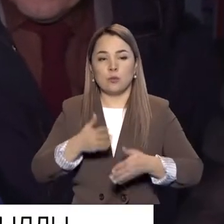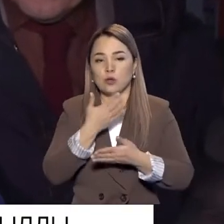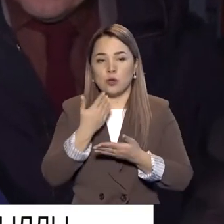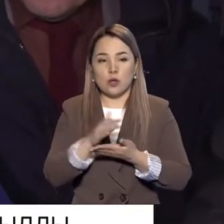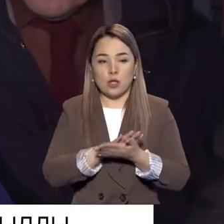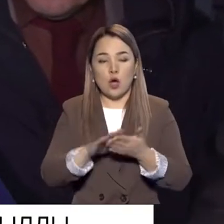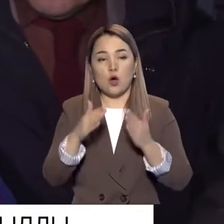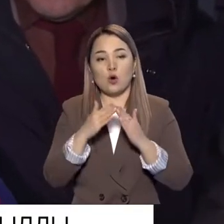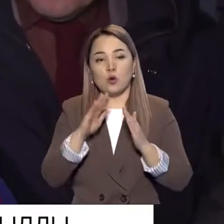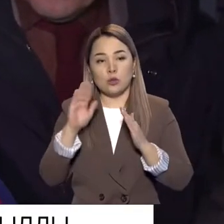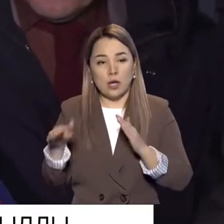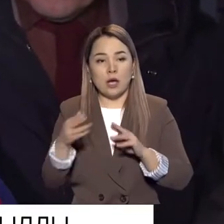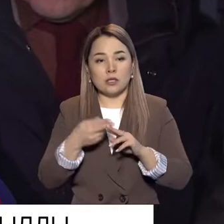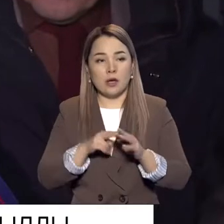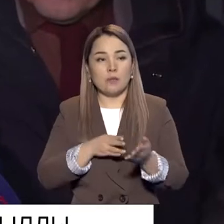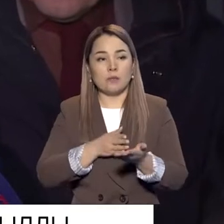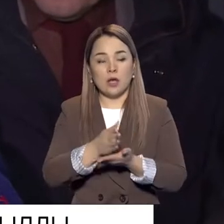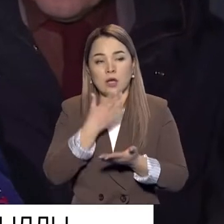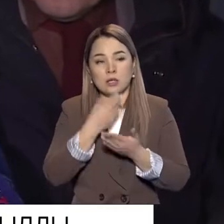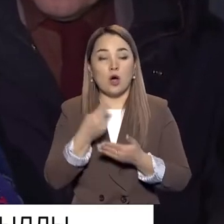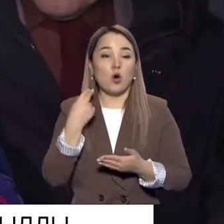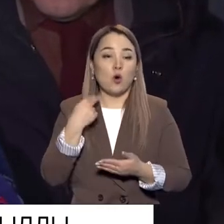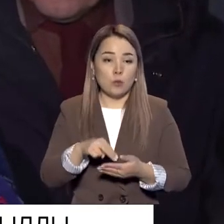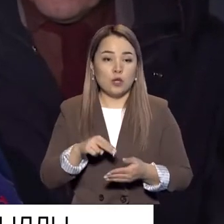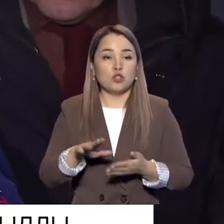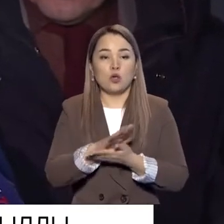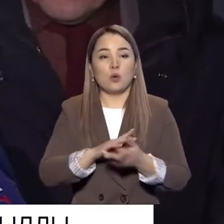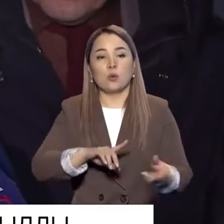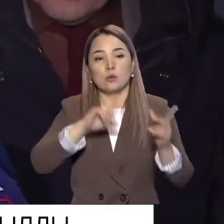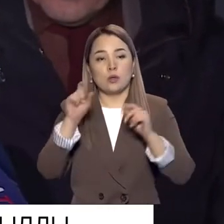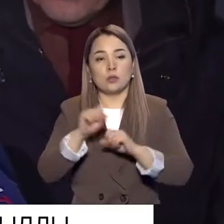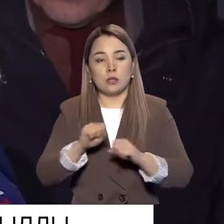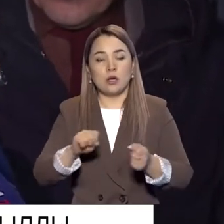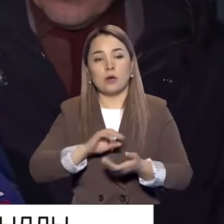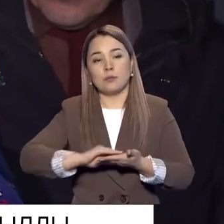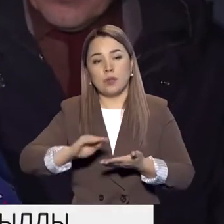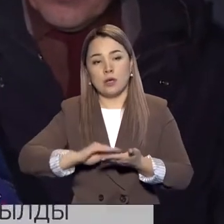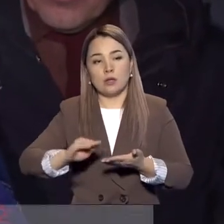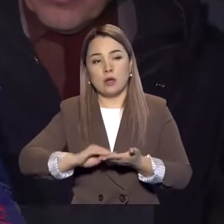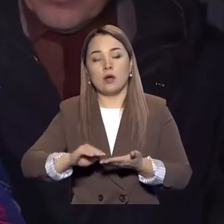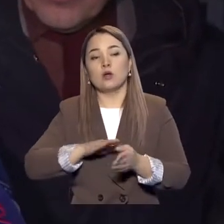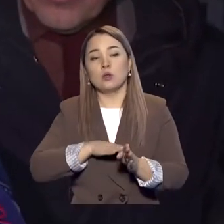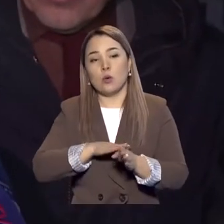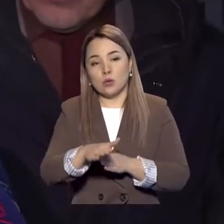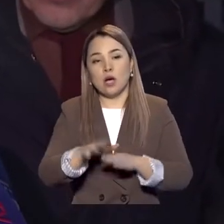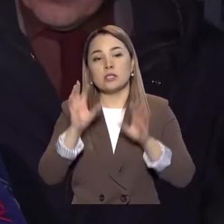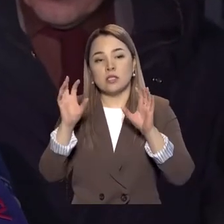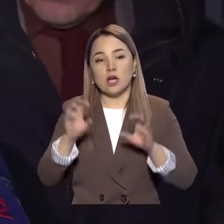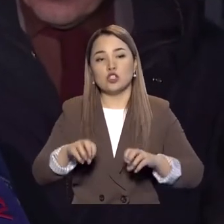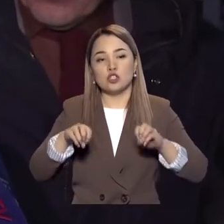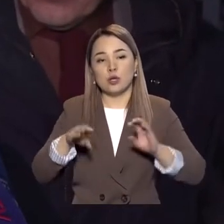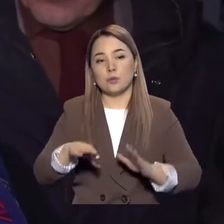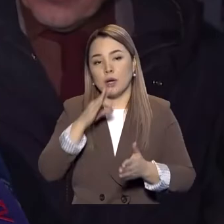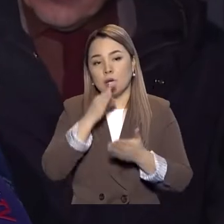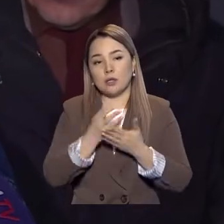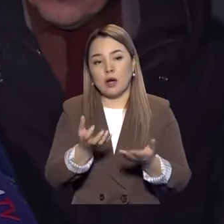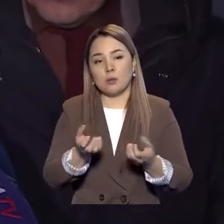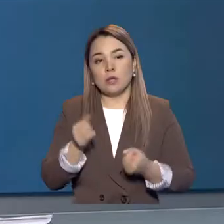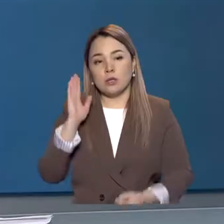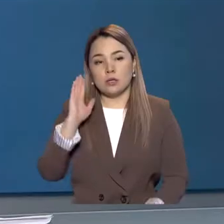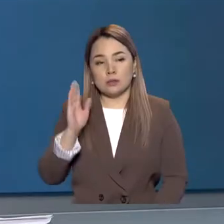жатырмыз. Яғни бас шарасын өзгертіп жатырмыз. Қамаудан ешқайда кетпеу туралы қолхатпен шығартып жатырмыз. Әрі қарай заңды шешім қабылданады.